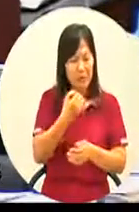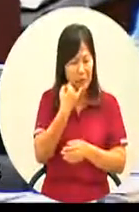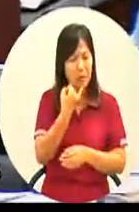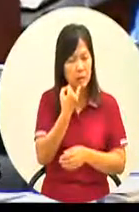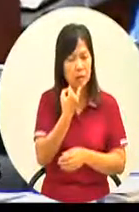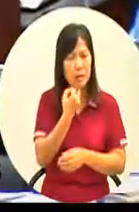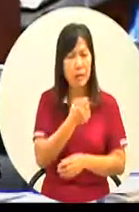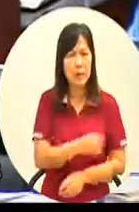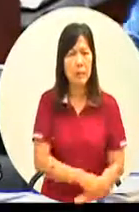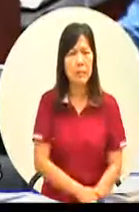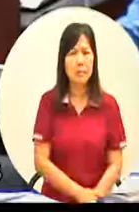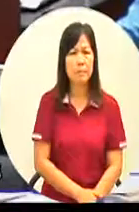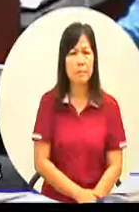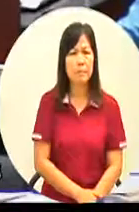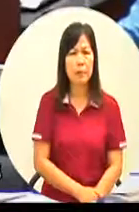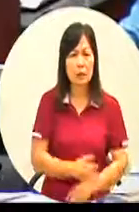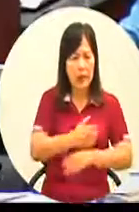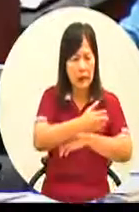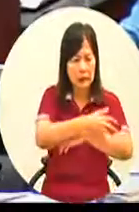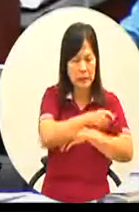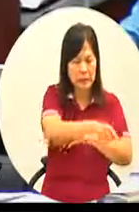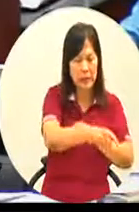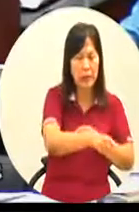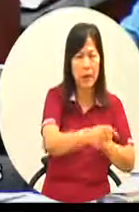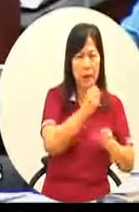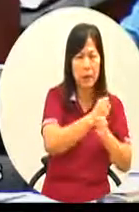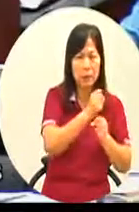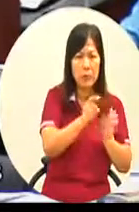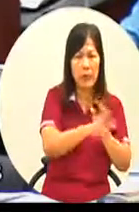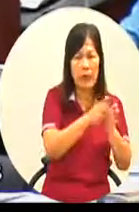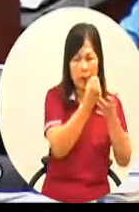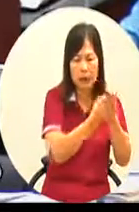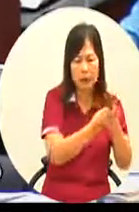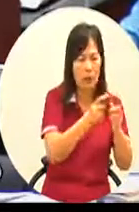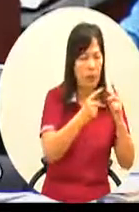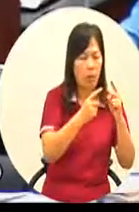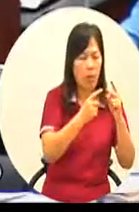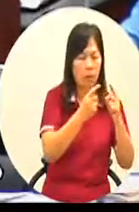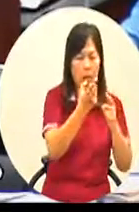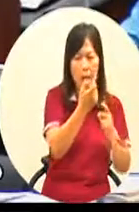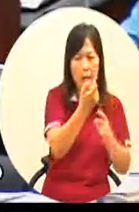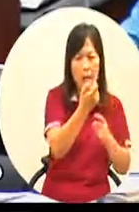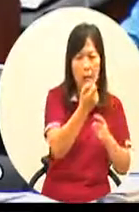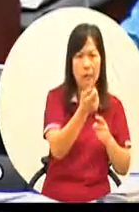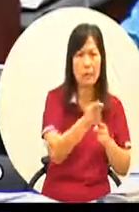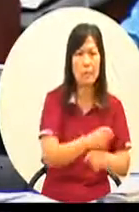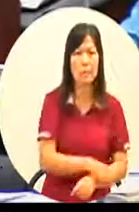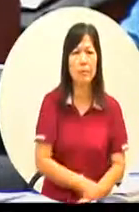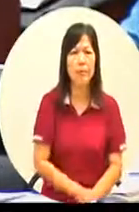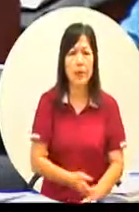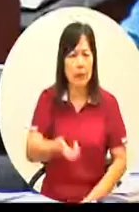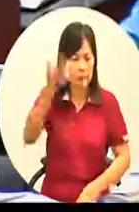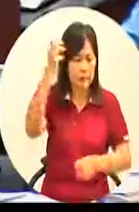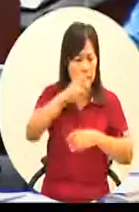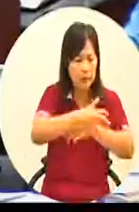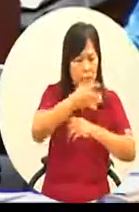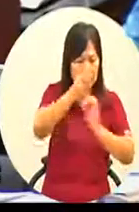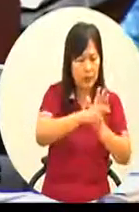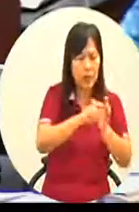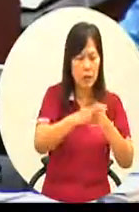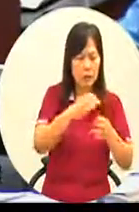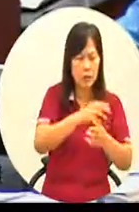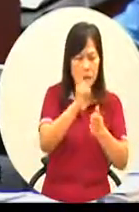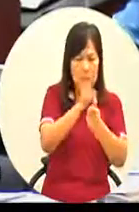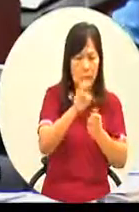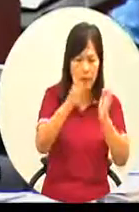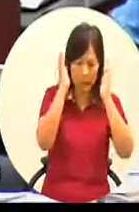讲真的啦，增加技术。留袂掉，因为较早吼，乡镇里的时候，他还可以任用，是正式